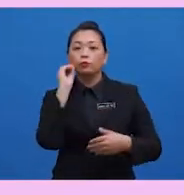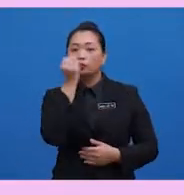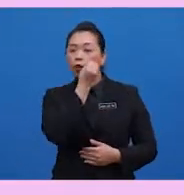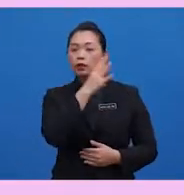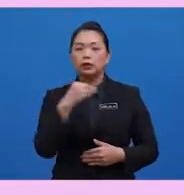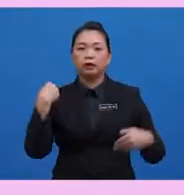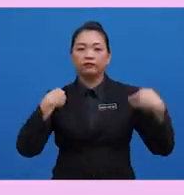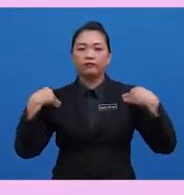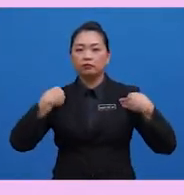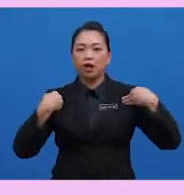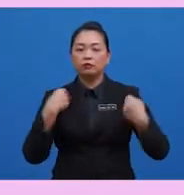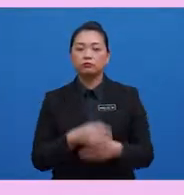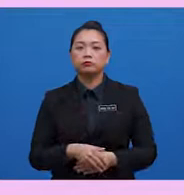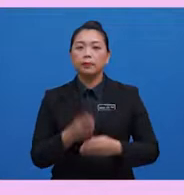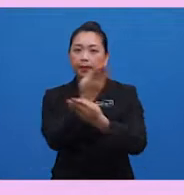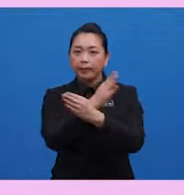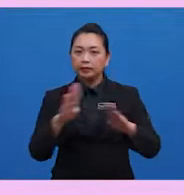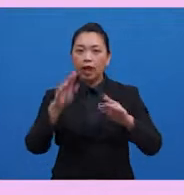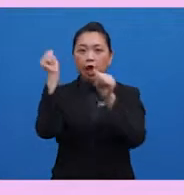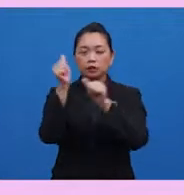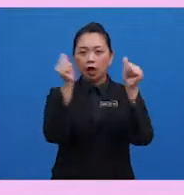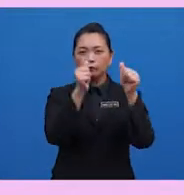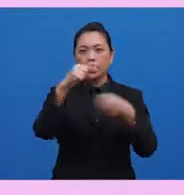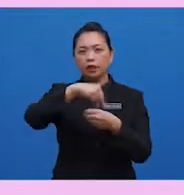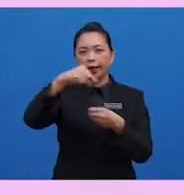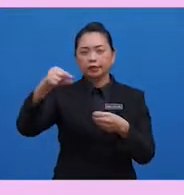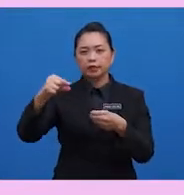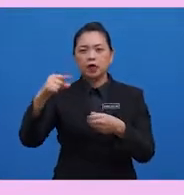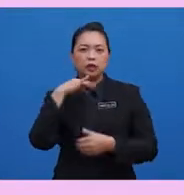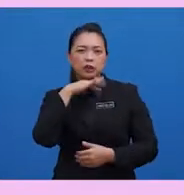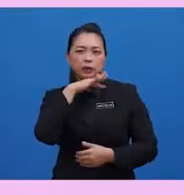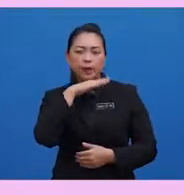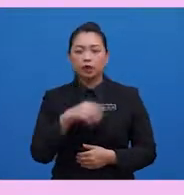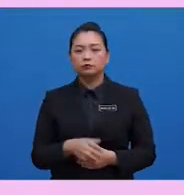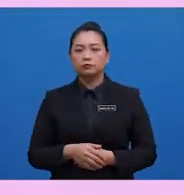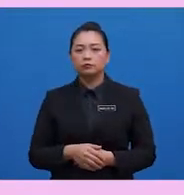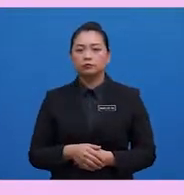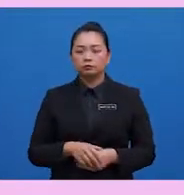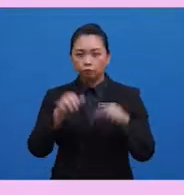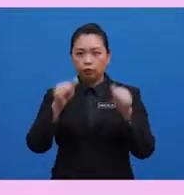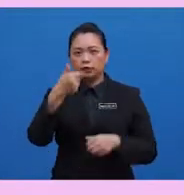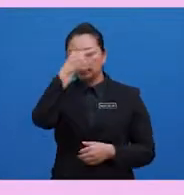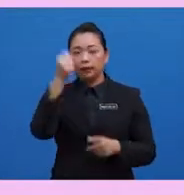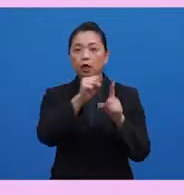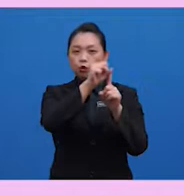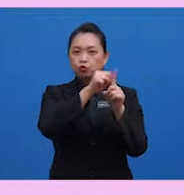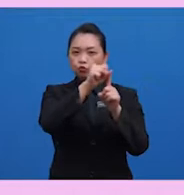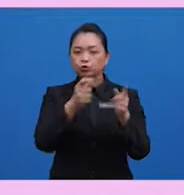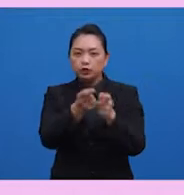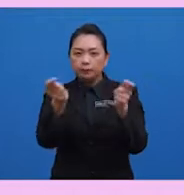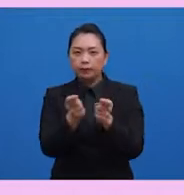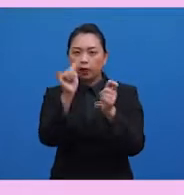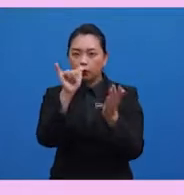tertentu. Pembebasan asap dan gas pencemar ke atmosfera juga boleh menyebabkan suhu setempat